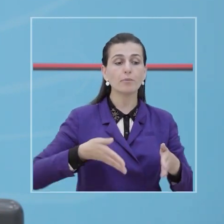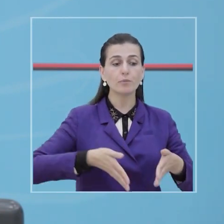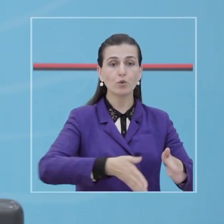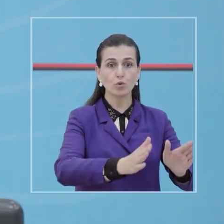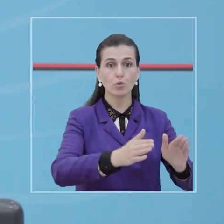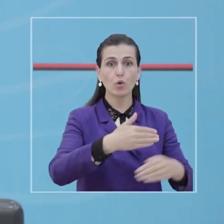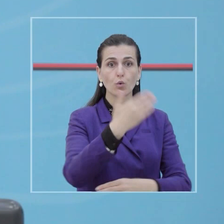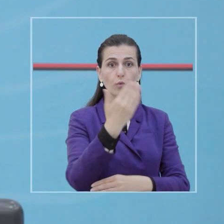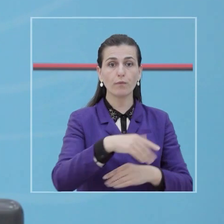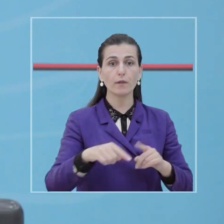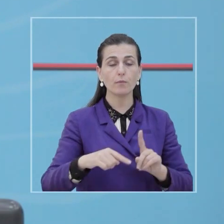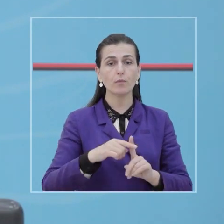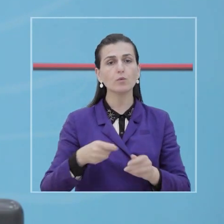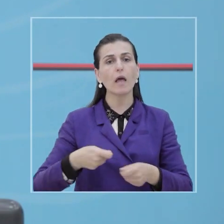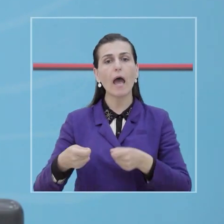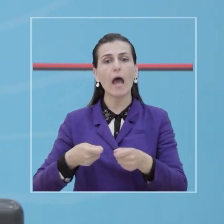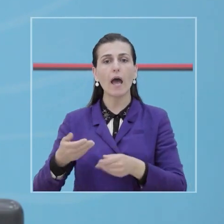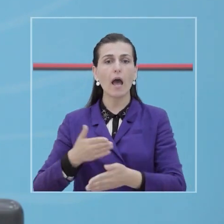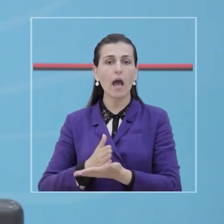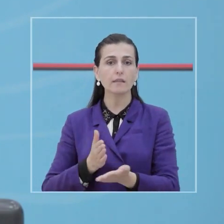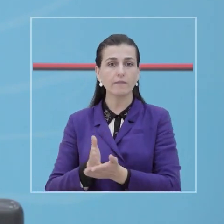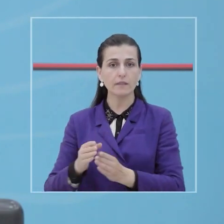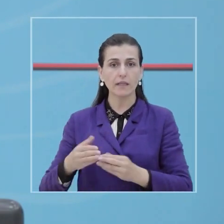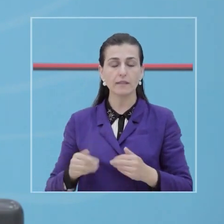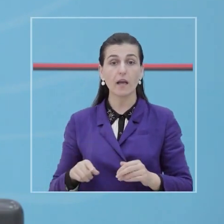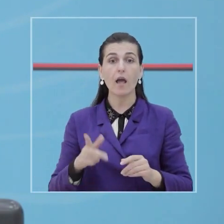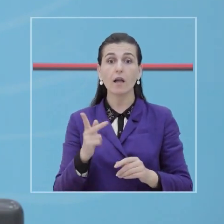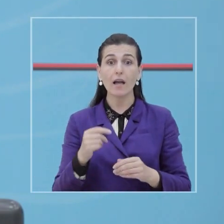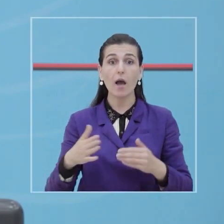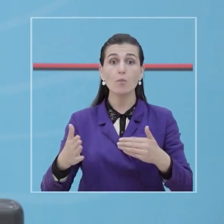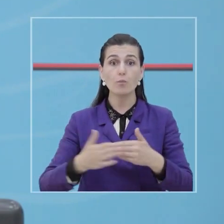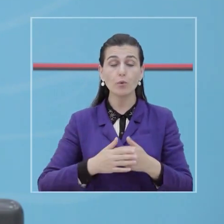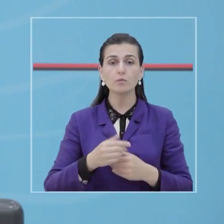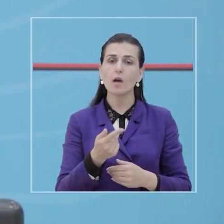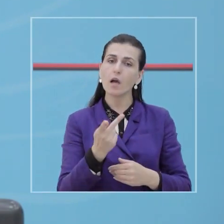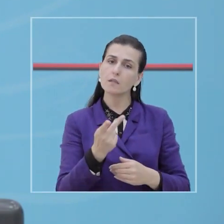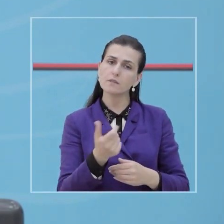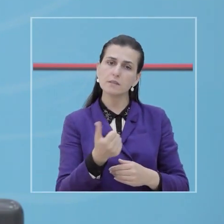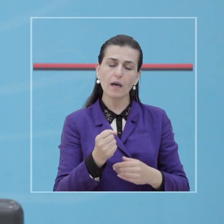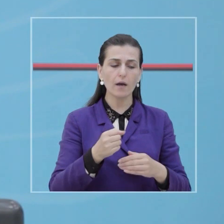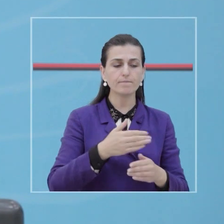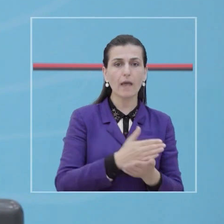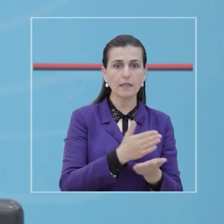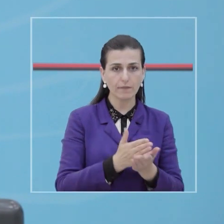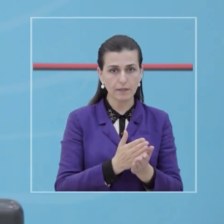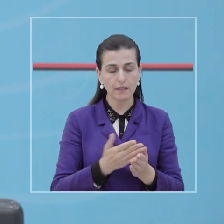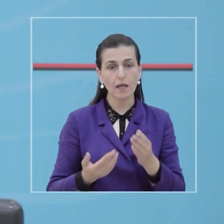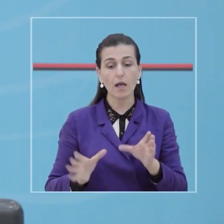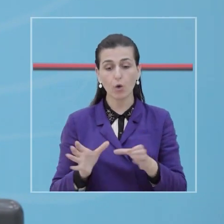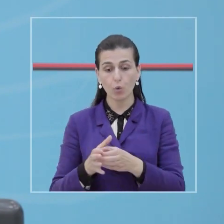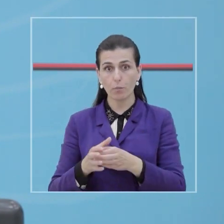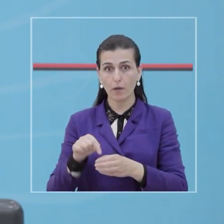ngaizve të toksor dhe një seri aktivitete shtë tjera. Do të vjojnë të ndaluarat të gjitha aktivitete dhe grumullimet masive që